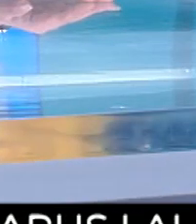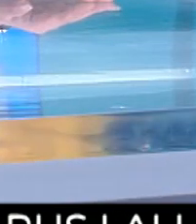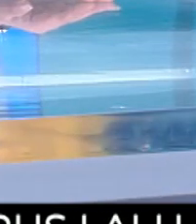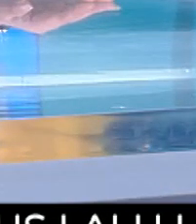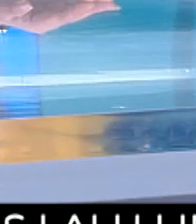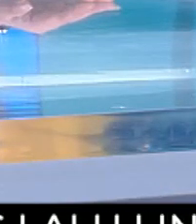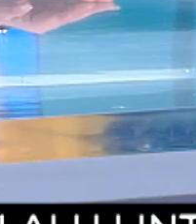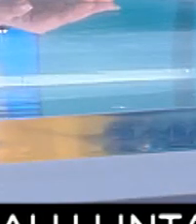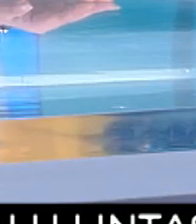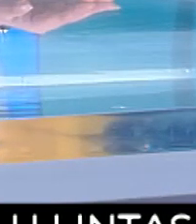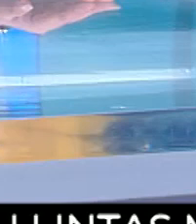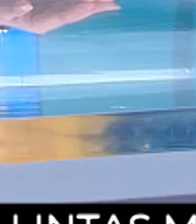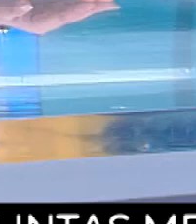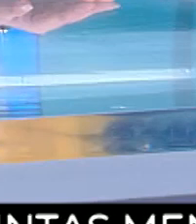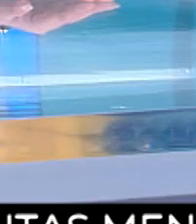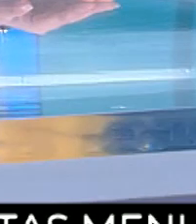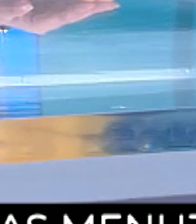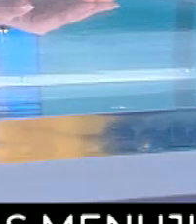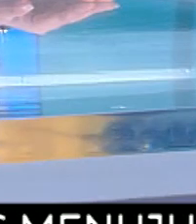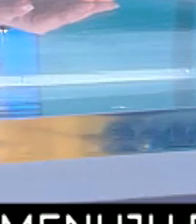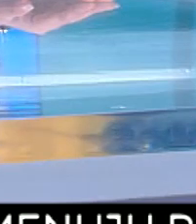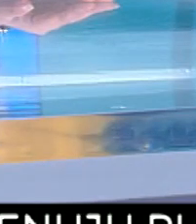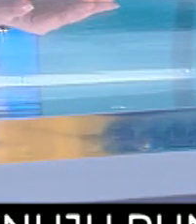kiriman dari daerah lain.